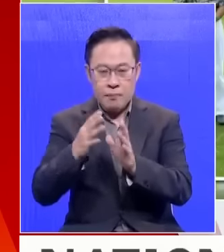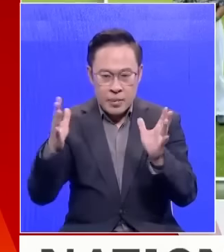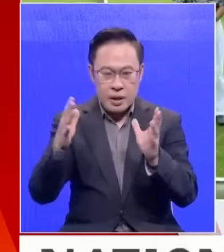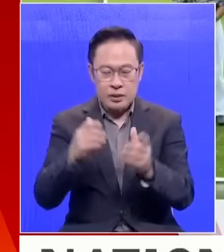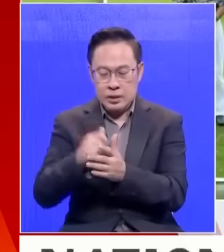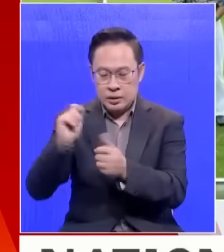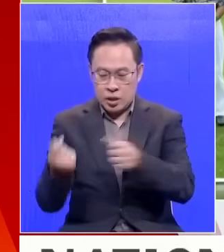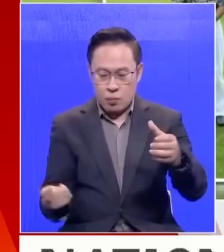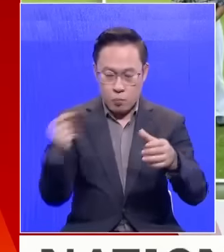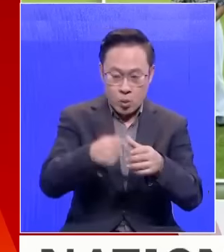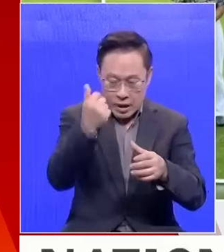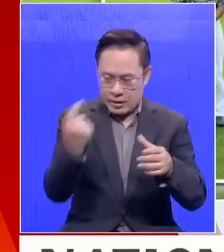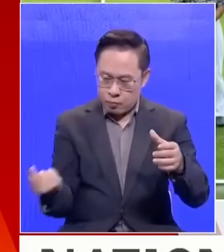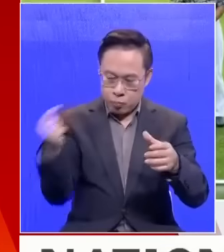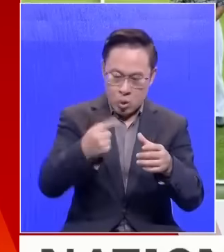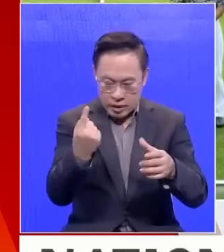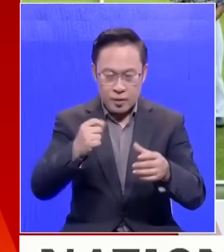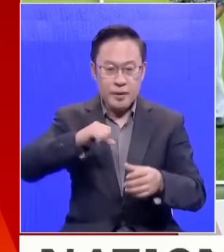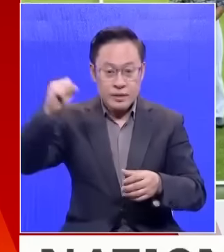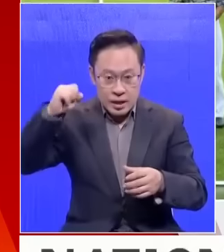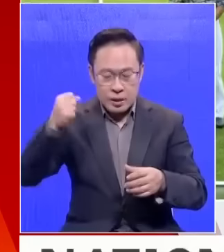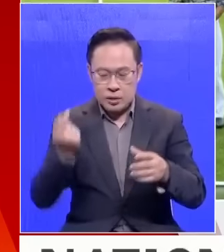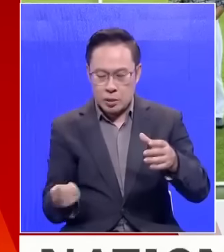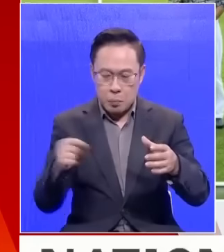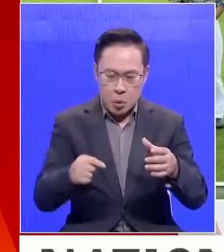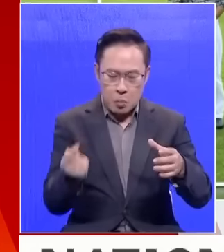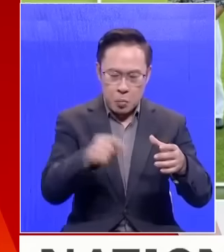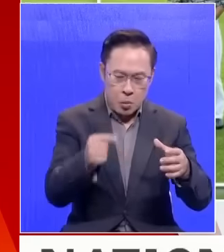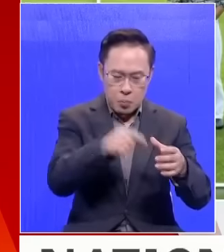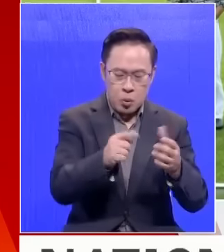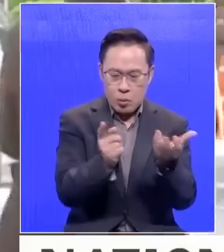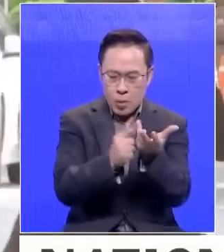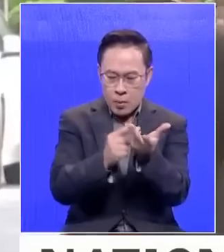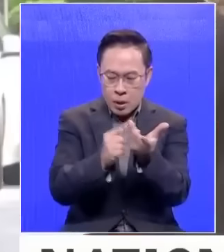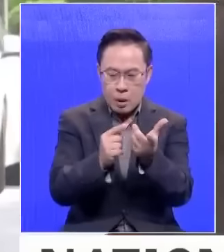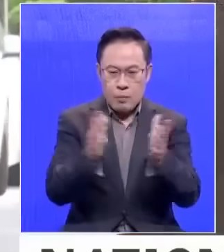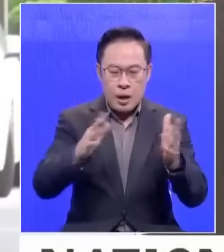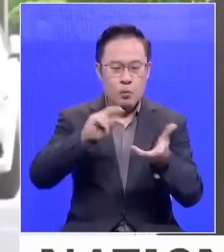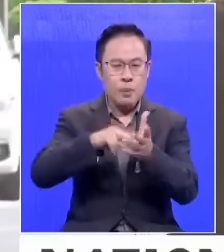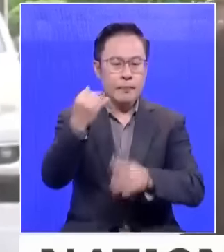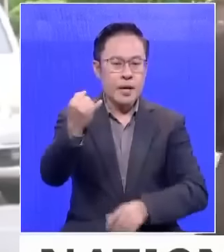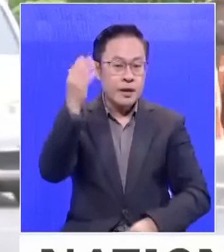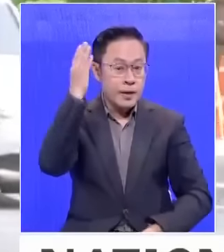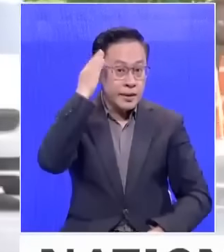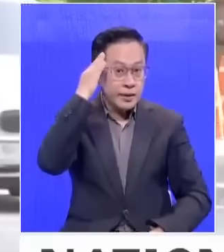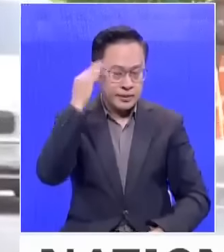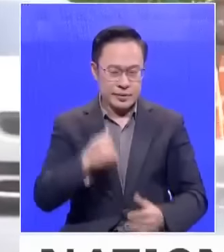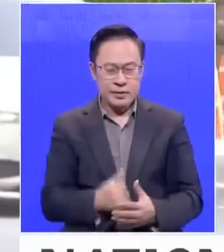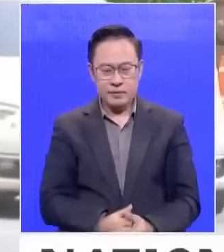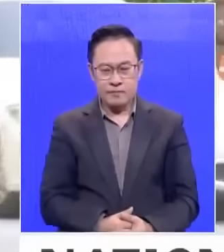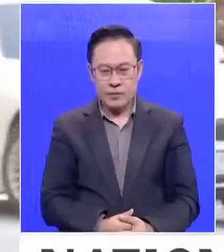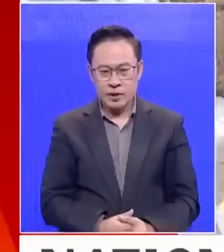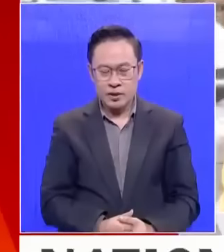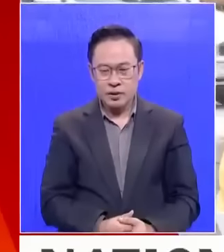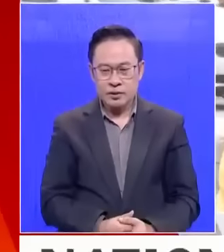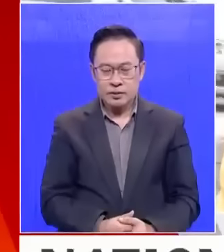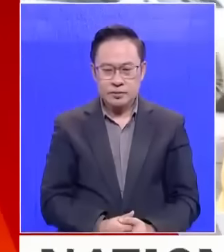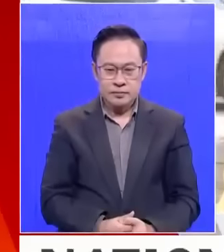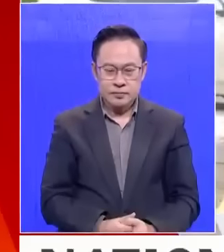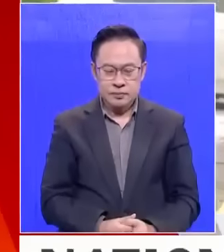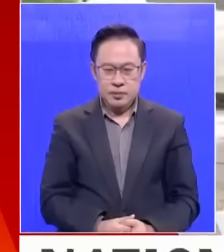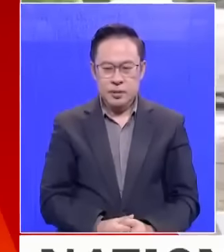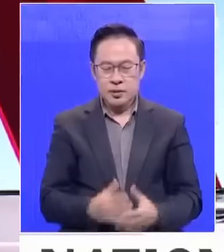เขาบอกเลยบอกว่าไปดูเลยว่าใครเป็นคนโพสต์ก ็ เจ้าตัวเป็นคนโพสต์เองคนแรกนะคะพาคุณผู้ชมไปดูเหตุความไม่สงบในพื้น